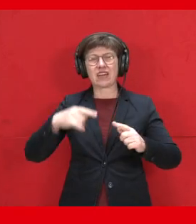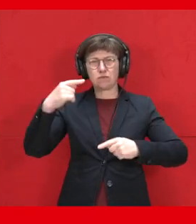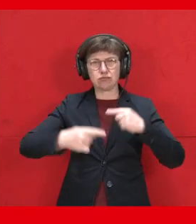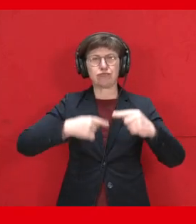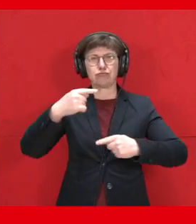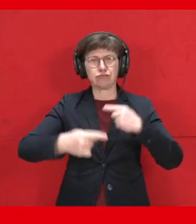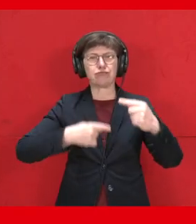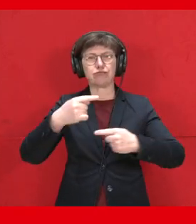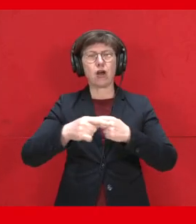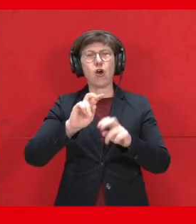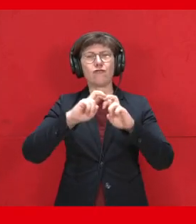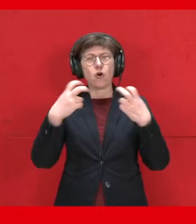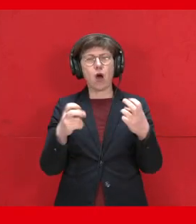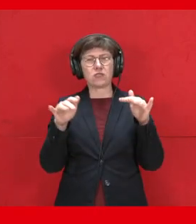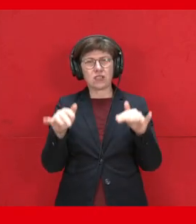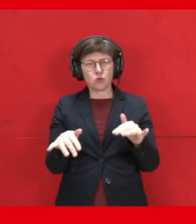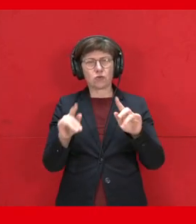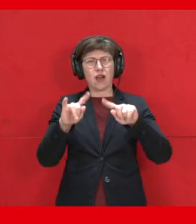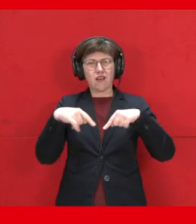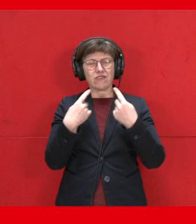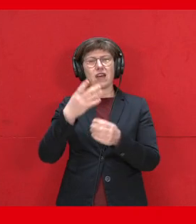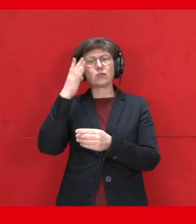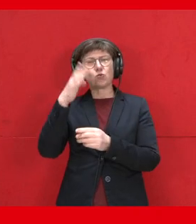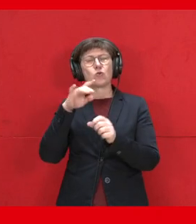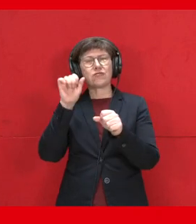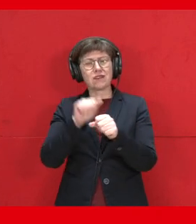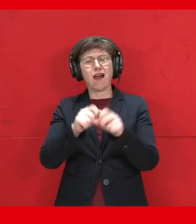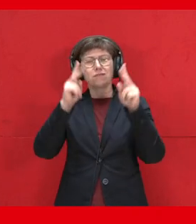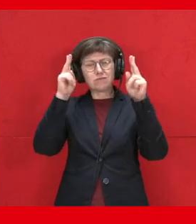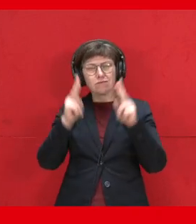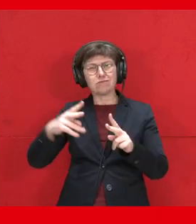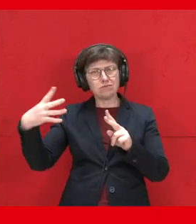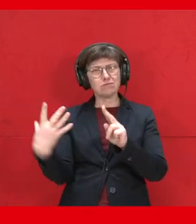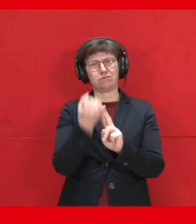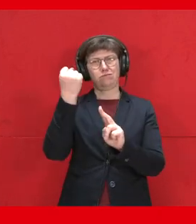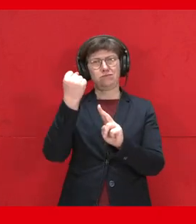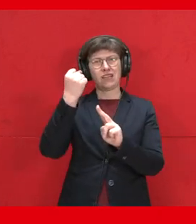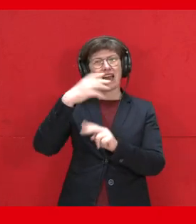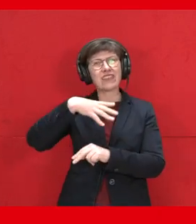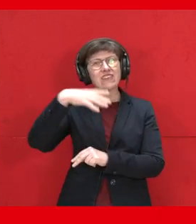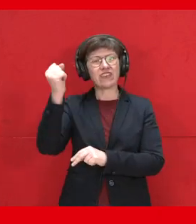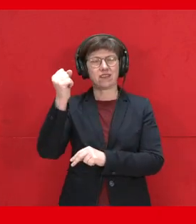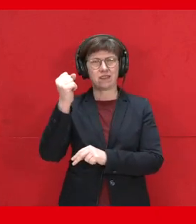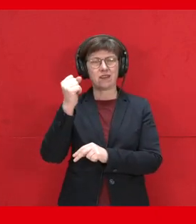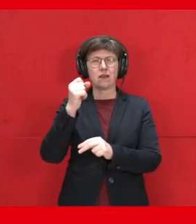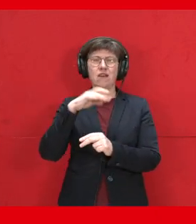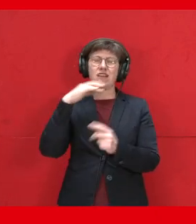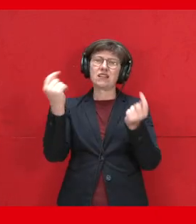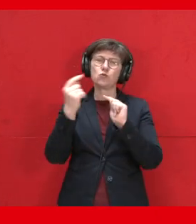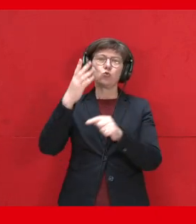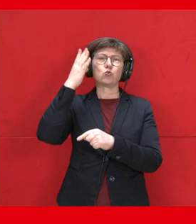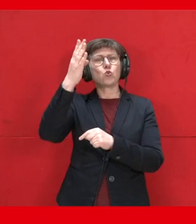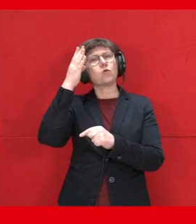die Voraussetzung dafür schaffen, dass wir die Zukunft dann auch wirklich gewinnen können. Über Zukunft wird viel